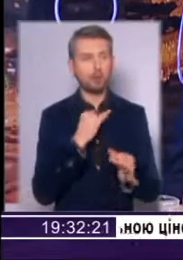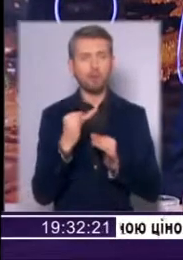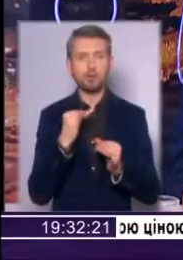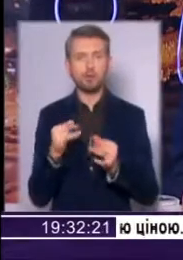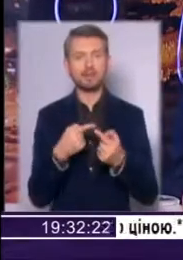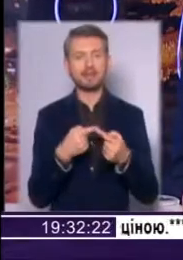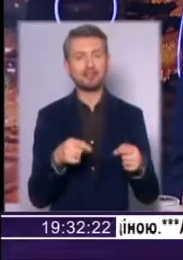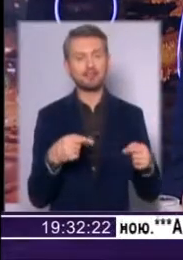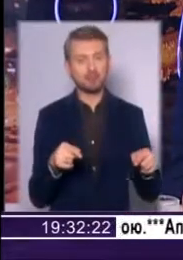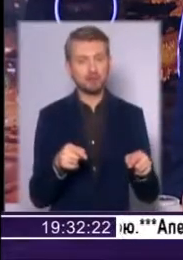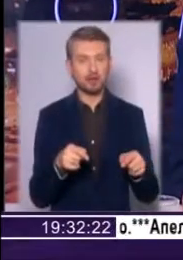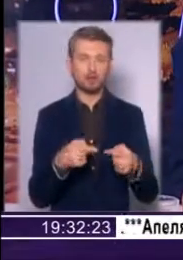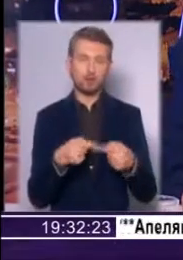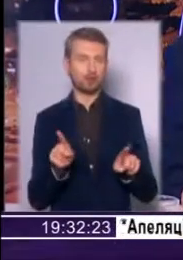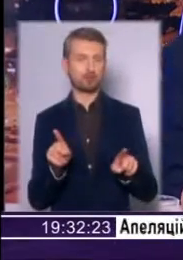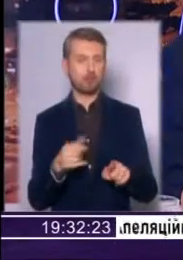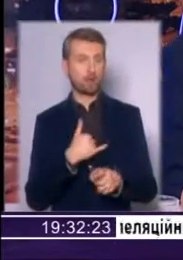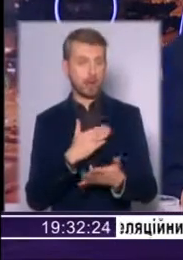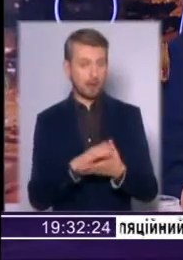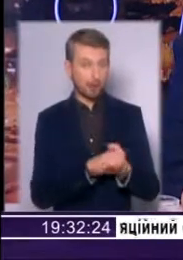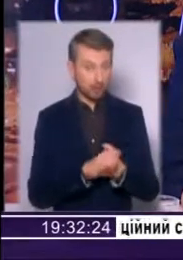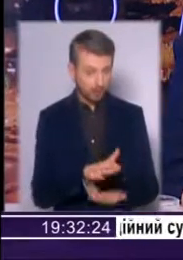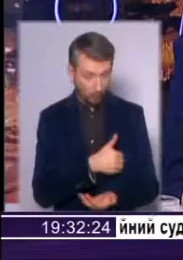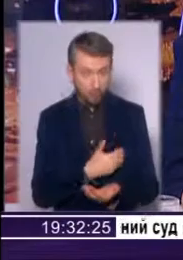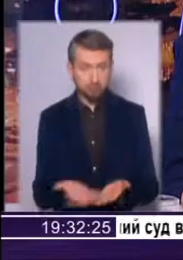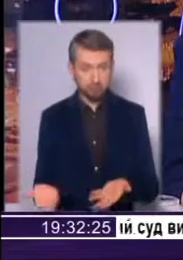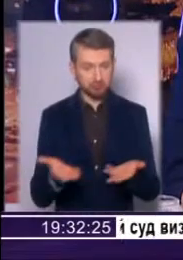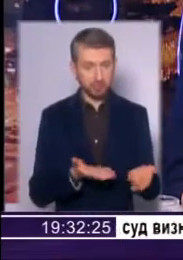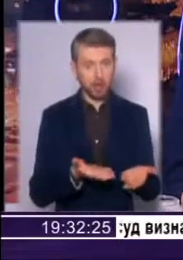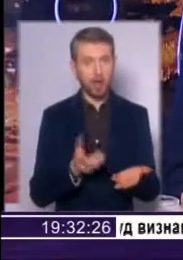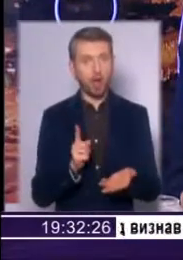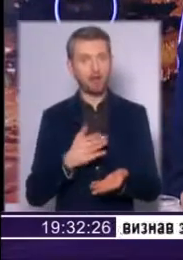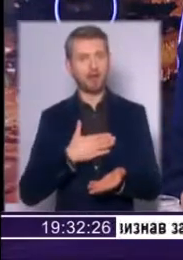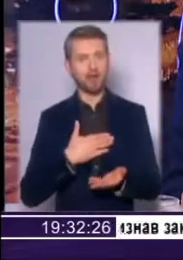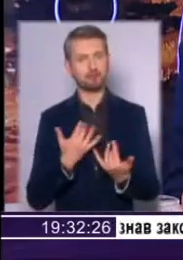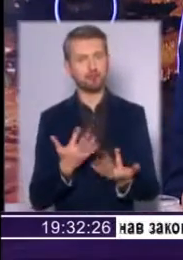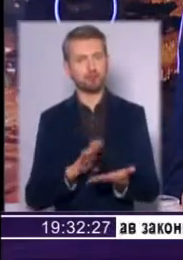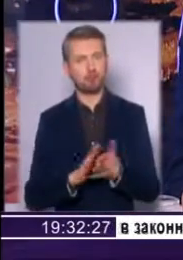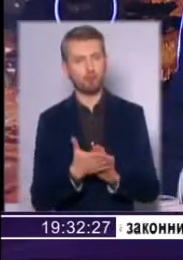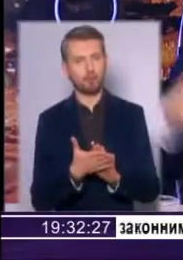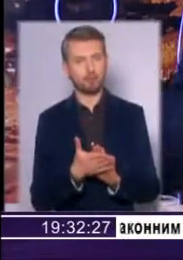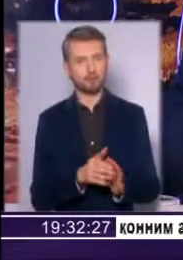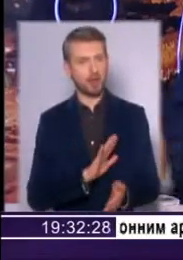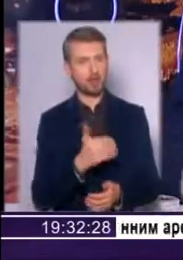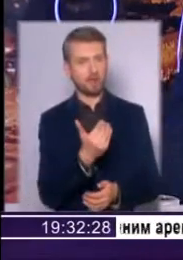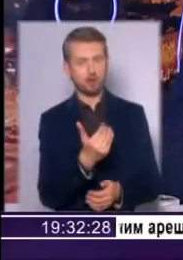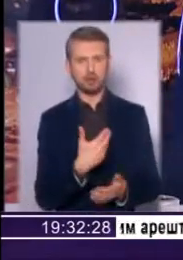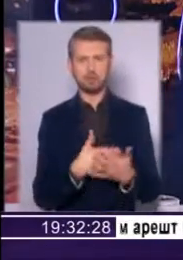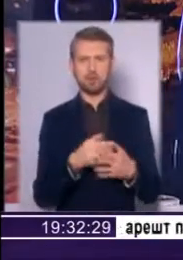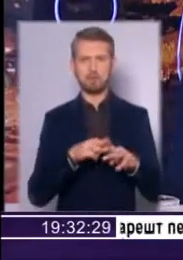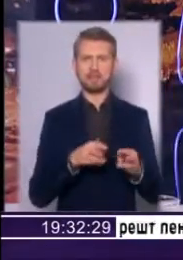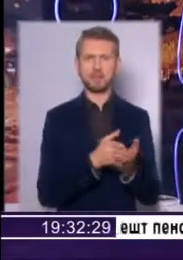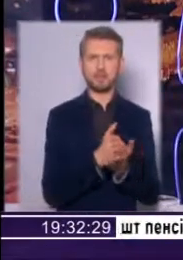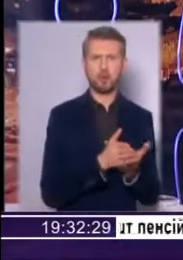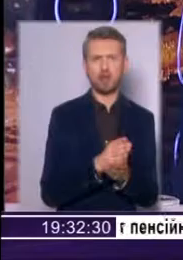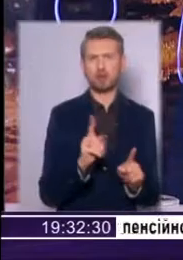вже іншим тоном. Скажу, у нас є коаліція, хочете до нас, але тоді вже на наших умовах, а не ті умови, які там виставили. Там міністерські посади, ще